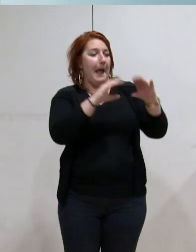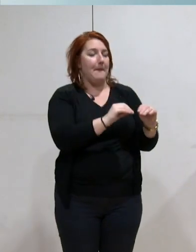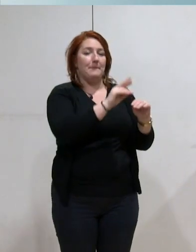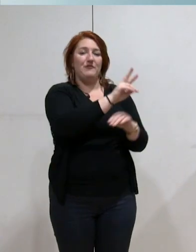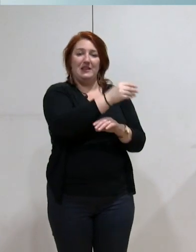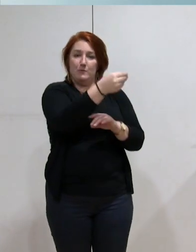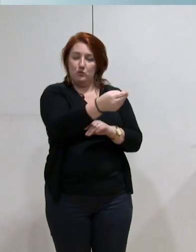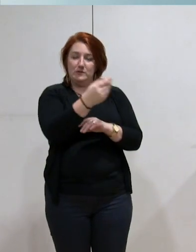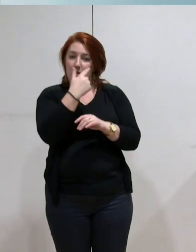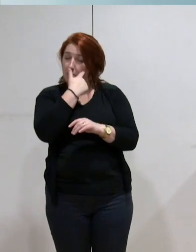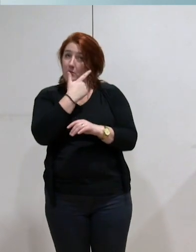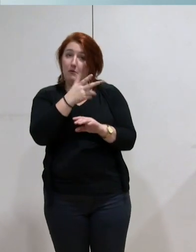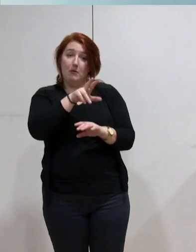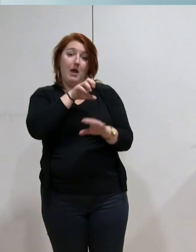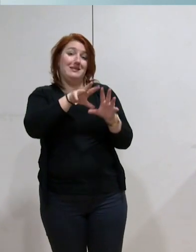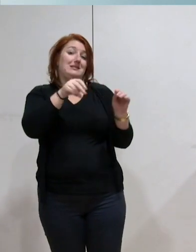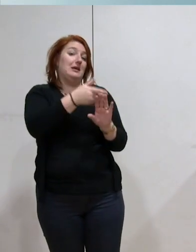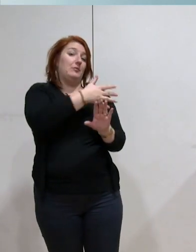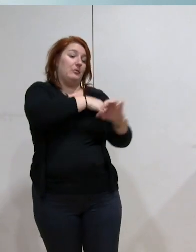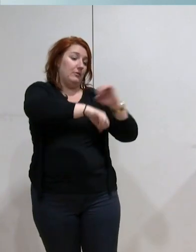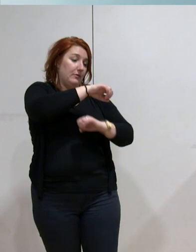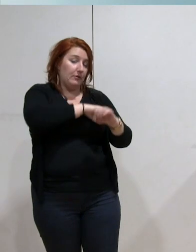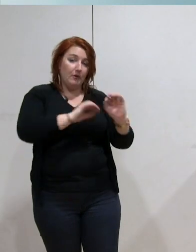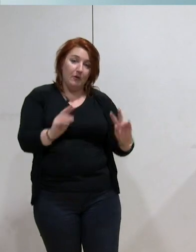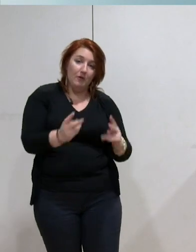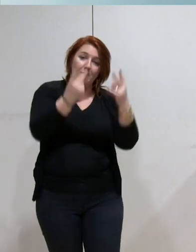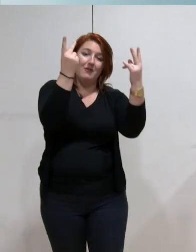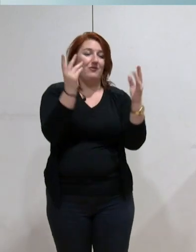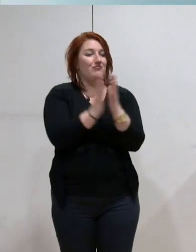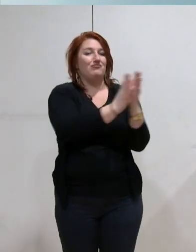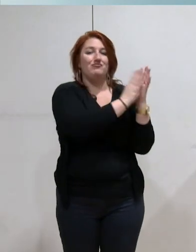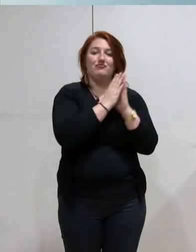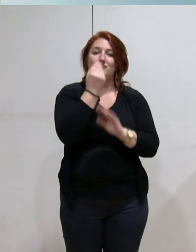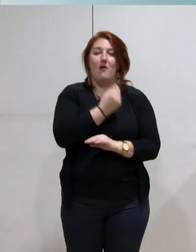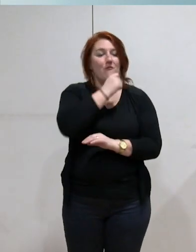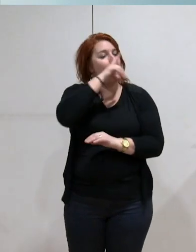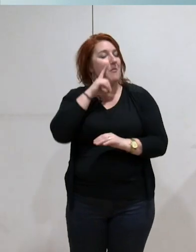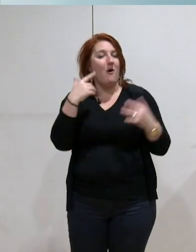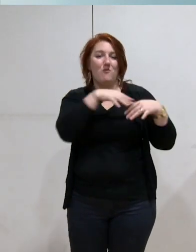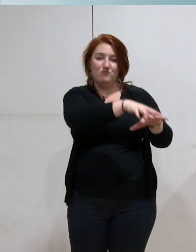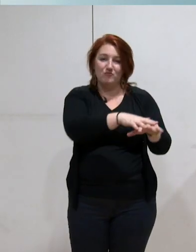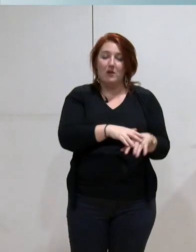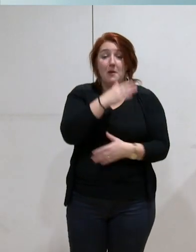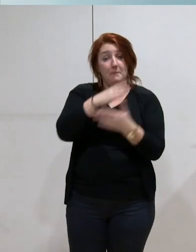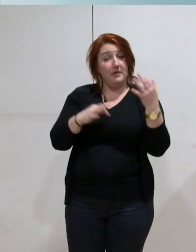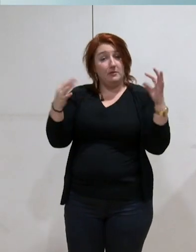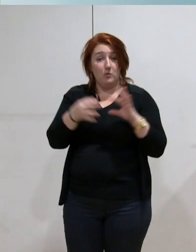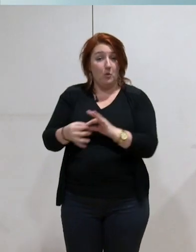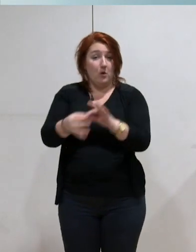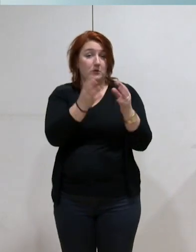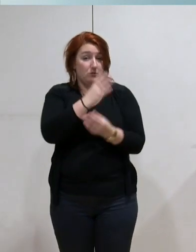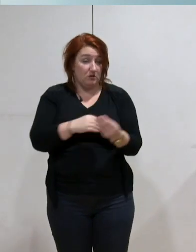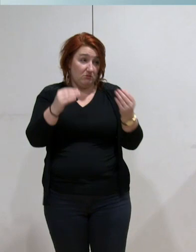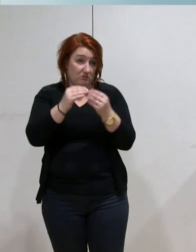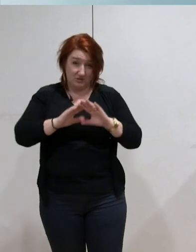précédent mandat petite revalorisation des lieux d'accueil enfants parents dont il faut se réjouir un mi-temps de coordination supplémentaire et